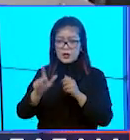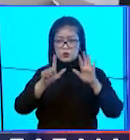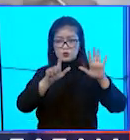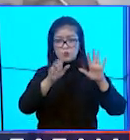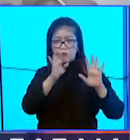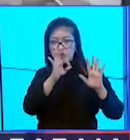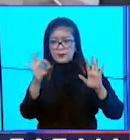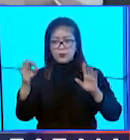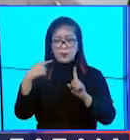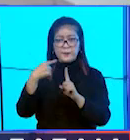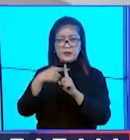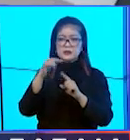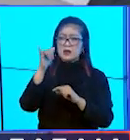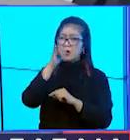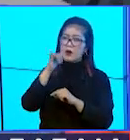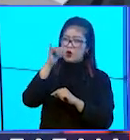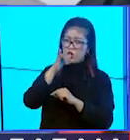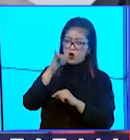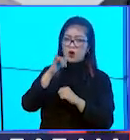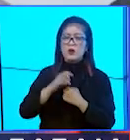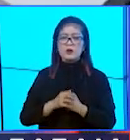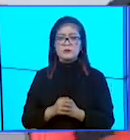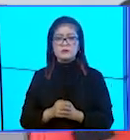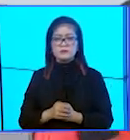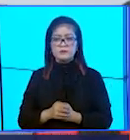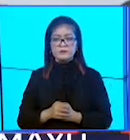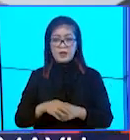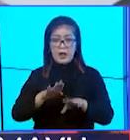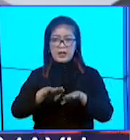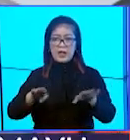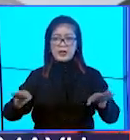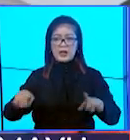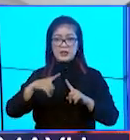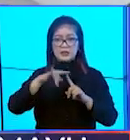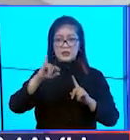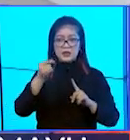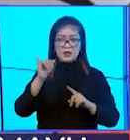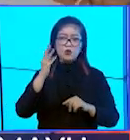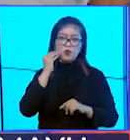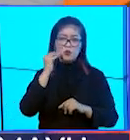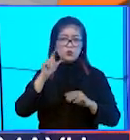Saudara sakit hati dikarenakan anak tirinya ini yang berumur 7 tahun